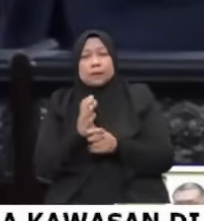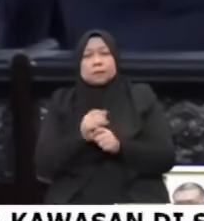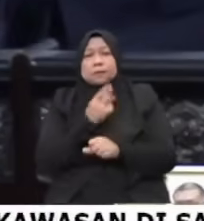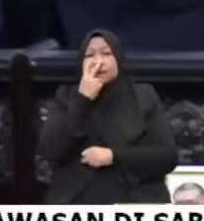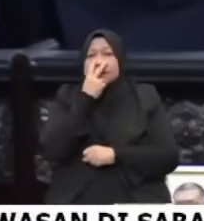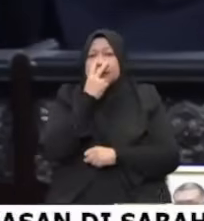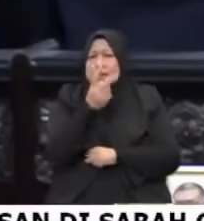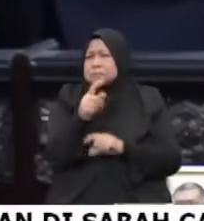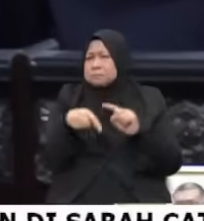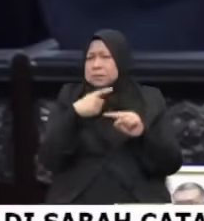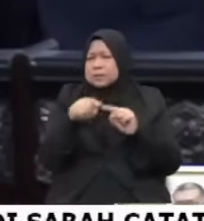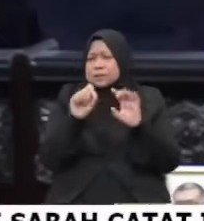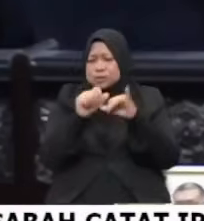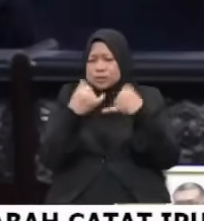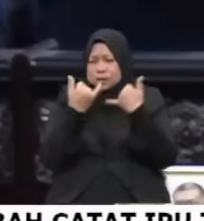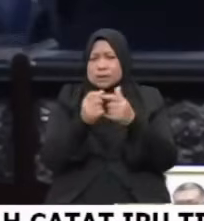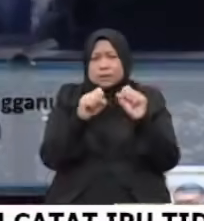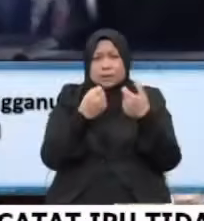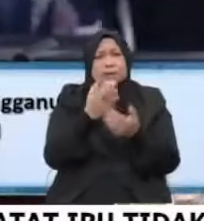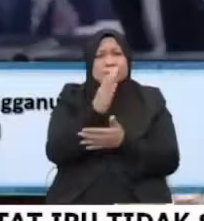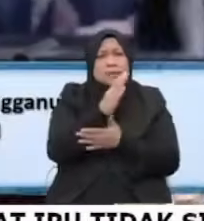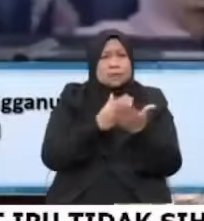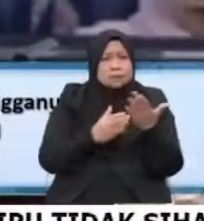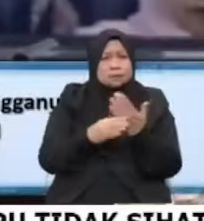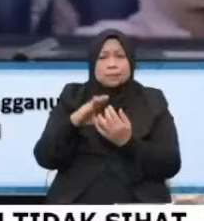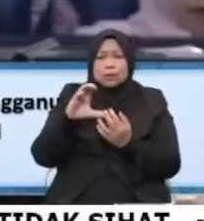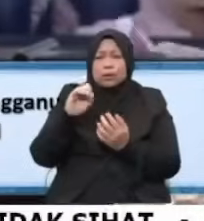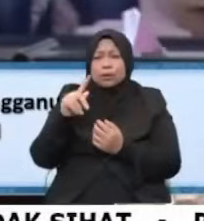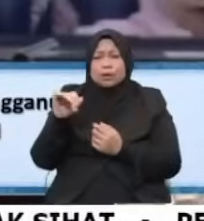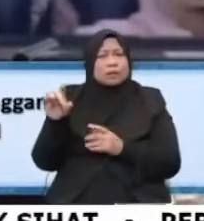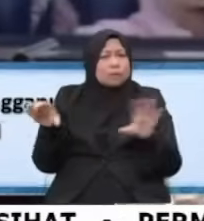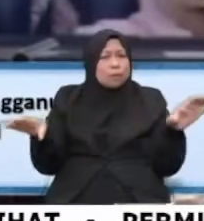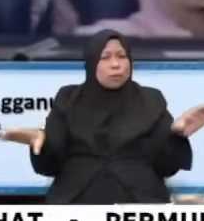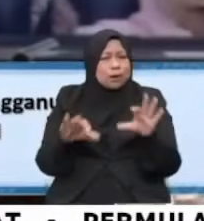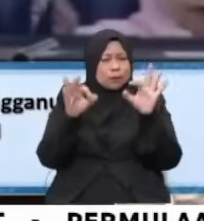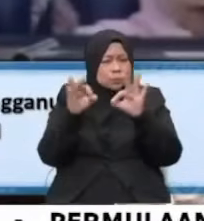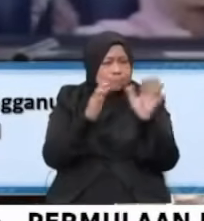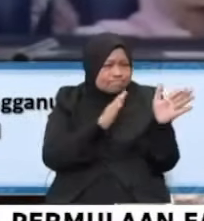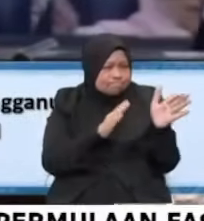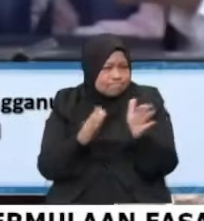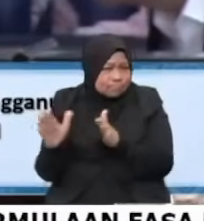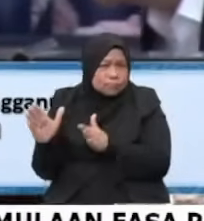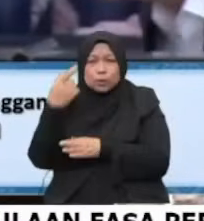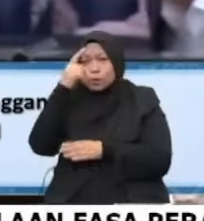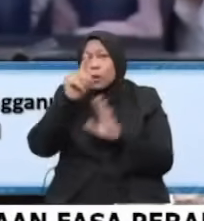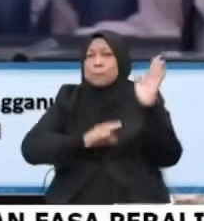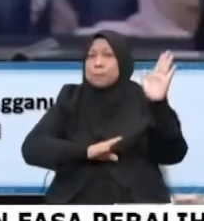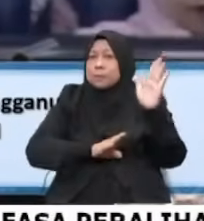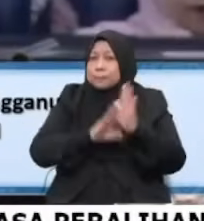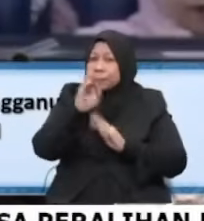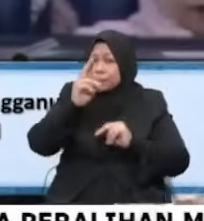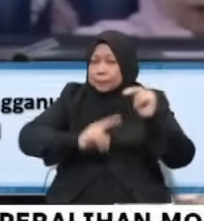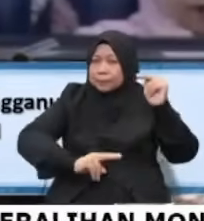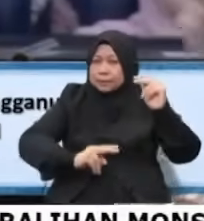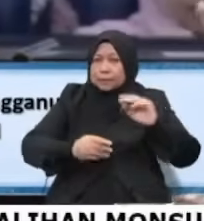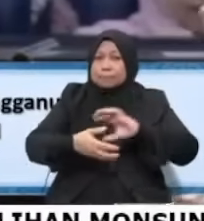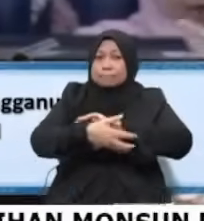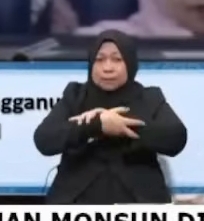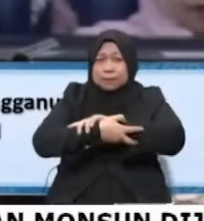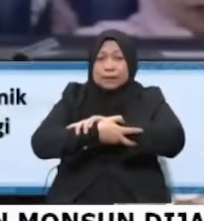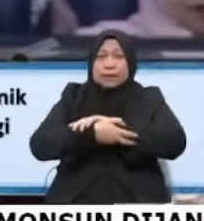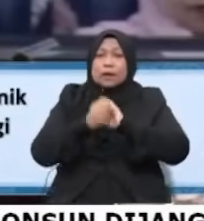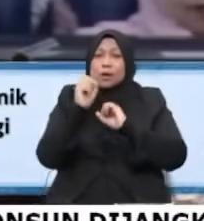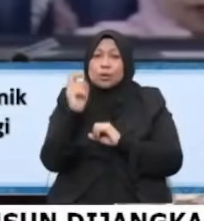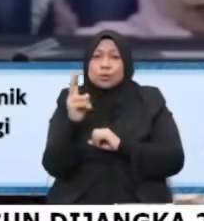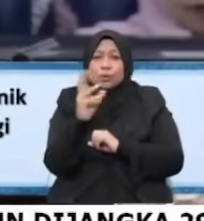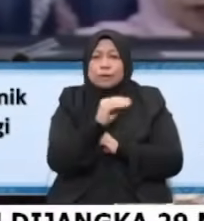dilihat apabila syarikat-syarikat semikonductor multinasional membuat keputusan strategik untuk membina rantaian bekalan kedua